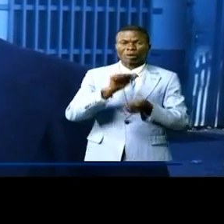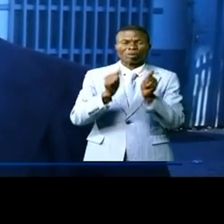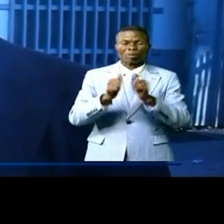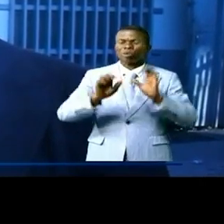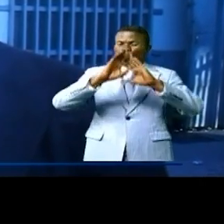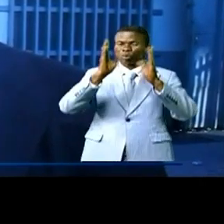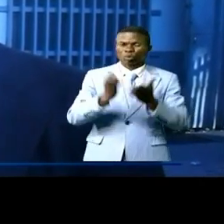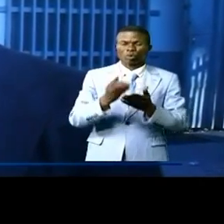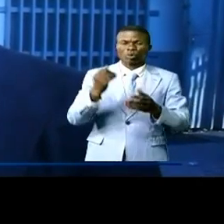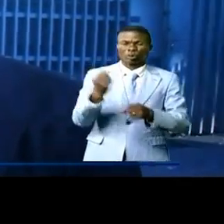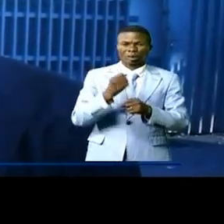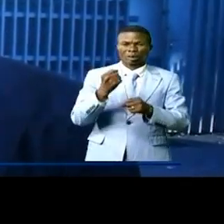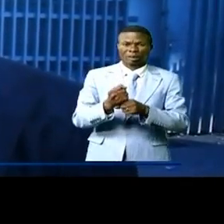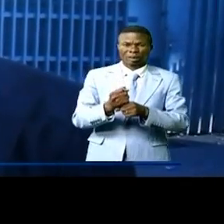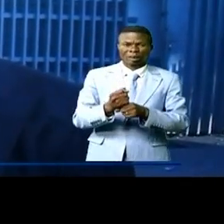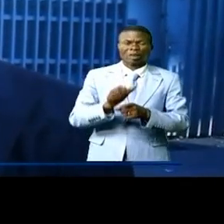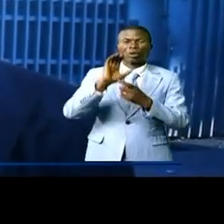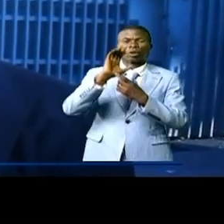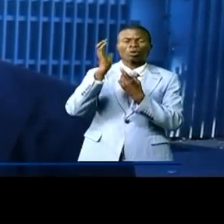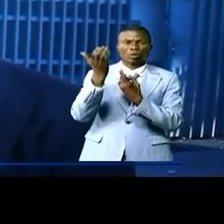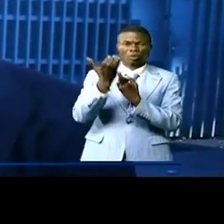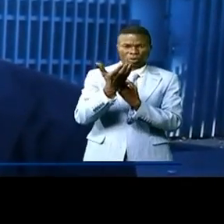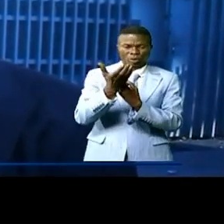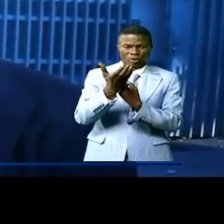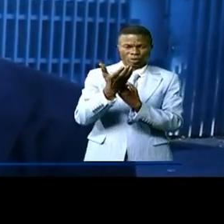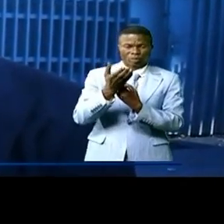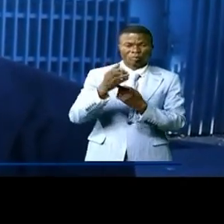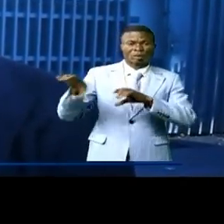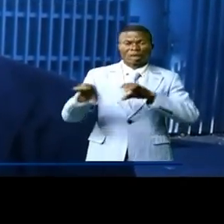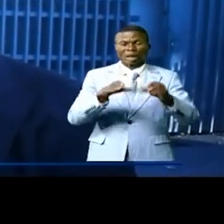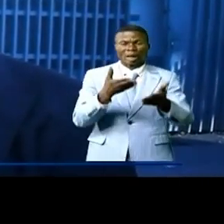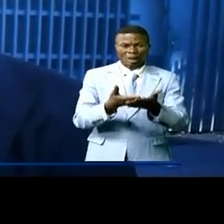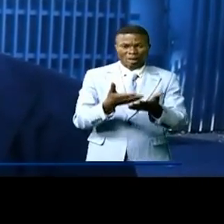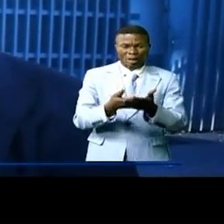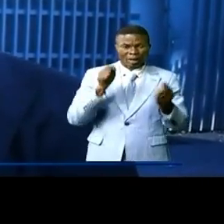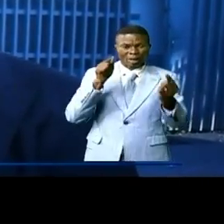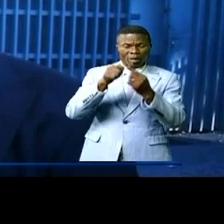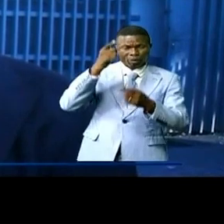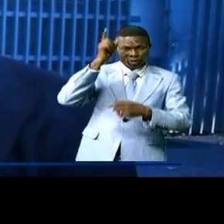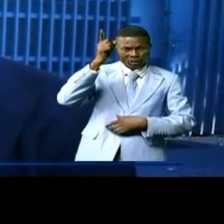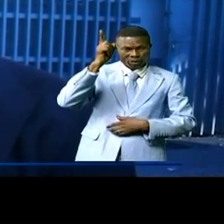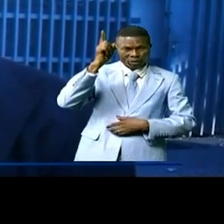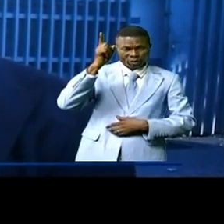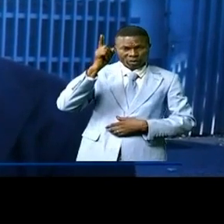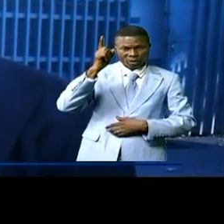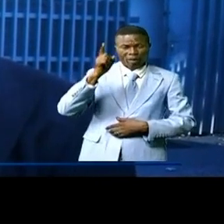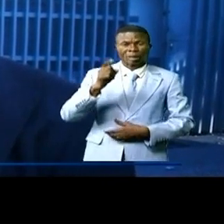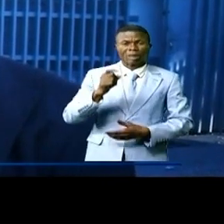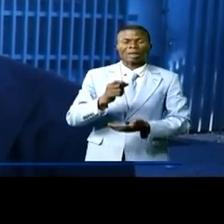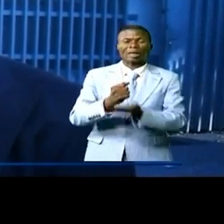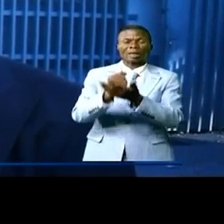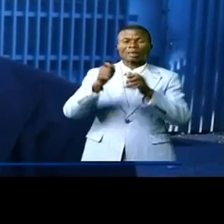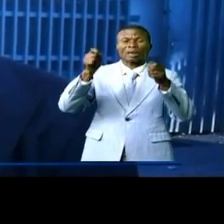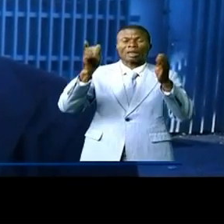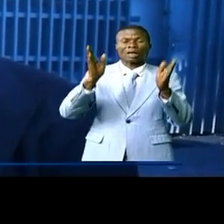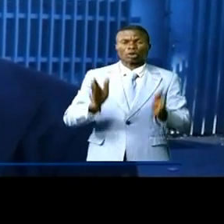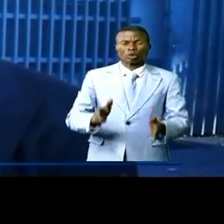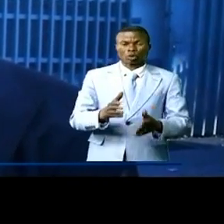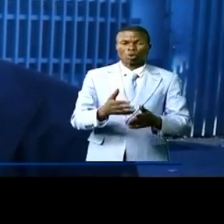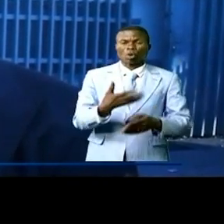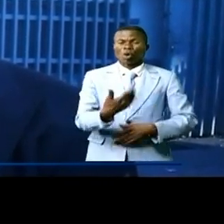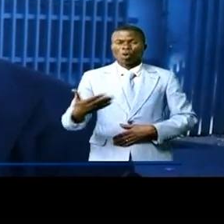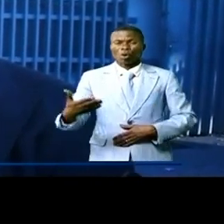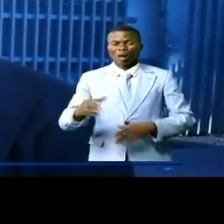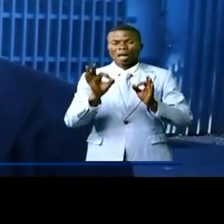autres domaines de la culture et donc aussi leur activité avait pour rôle de pouvoir donner aux journalistes les outils qui peuvent